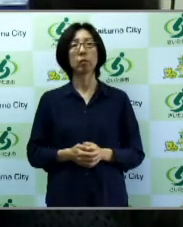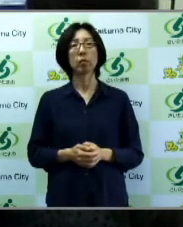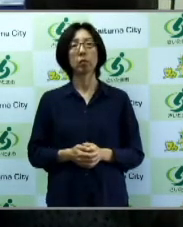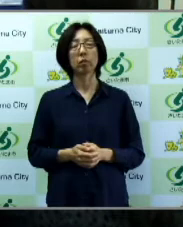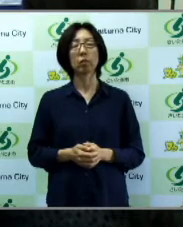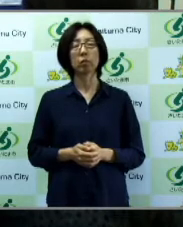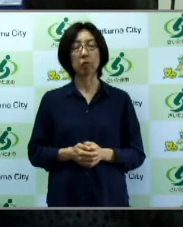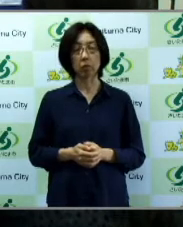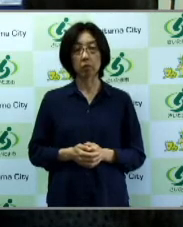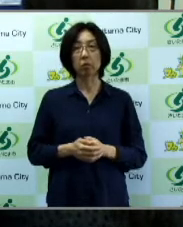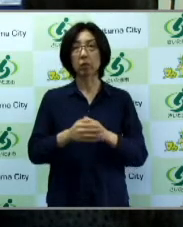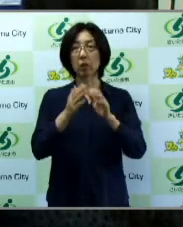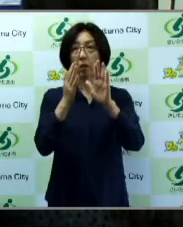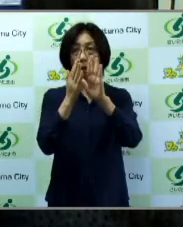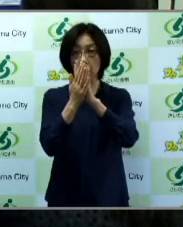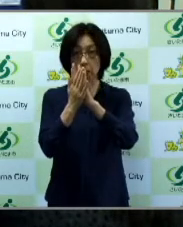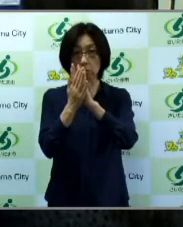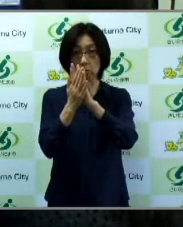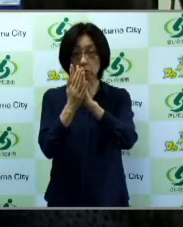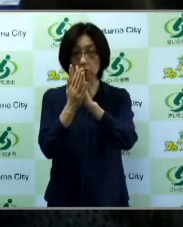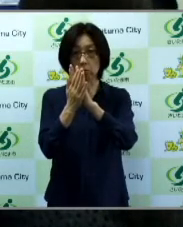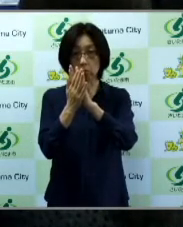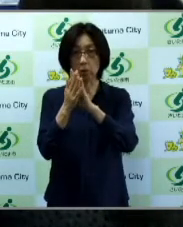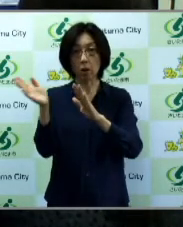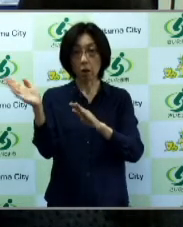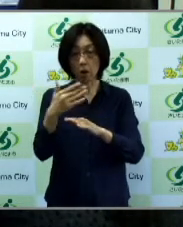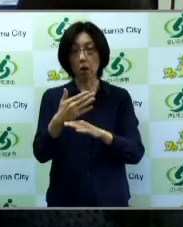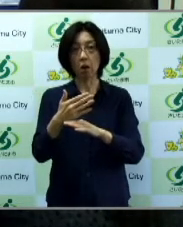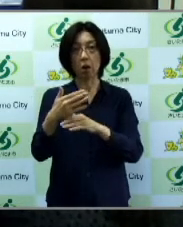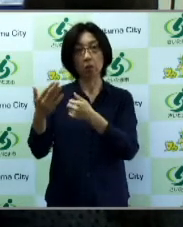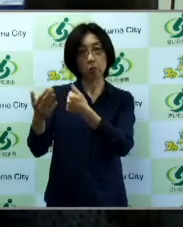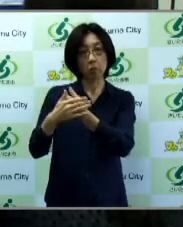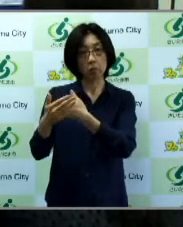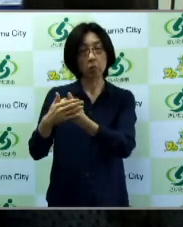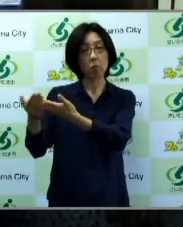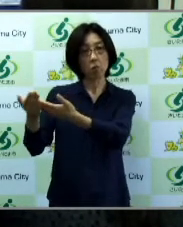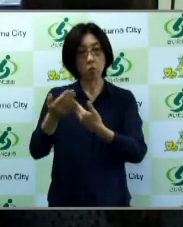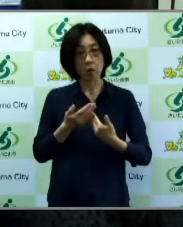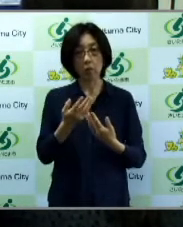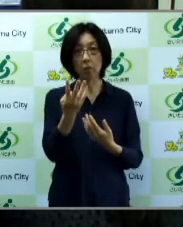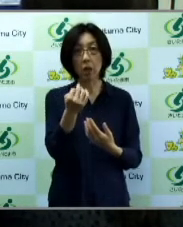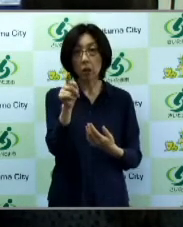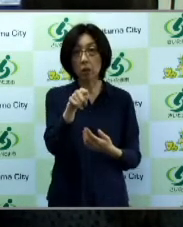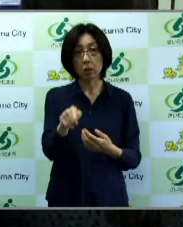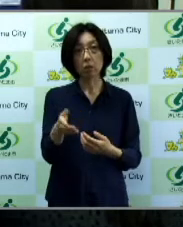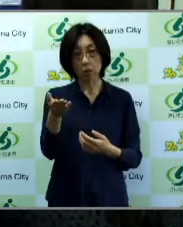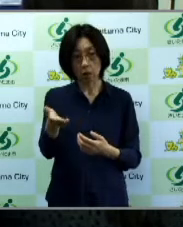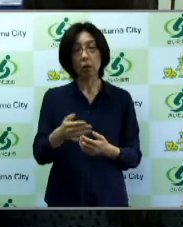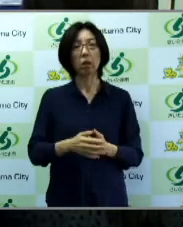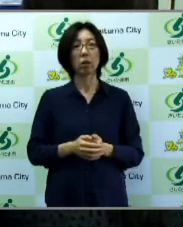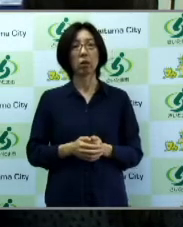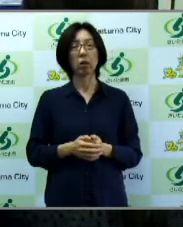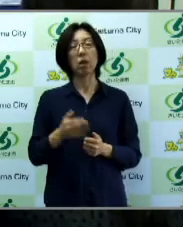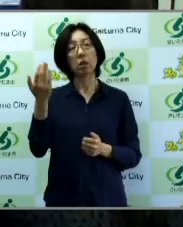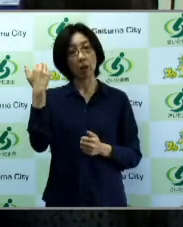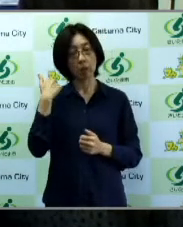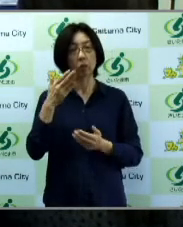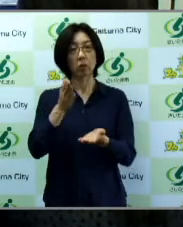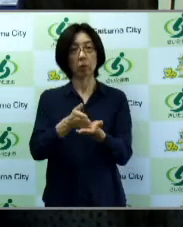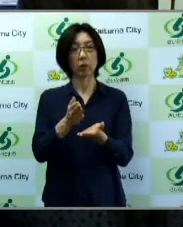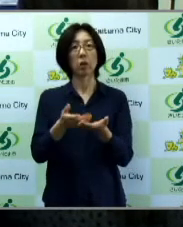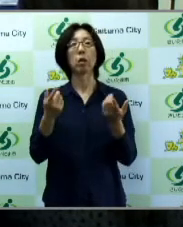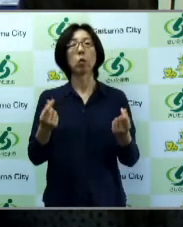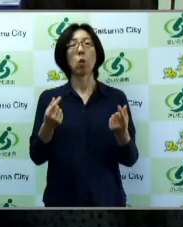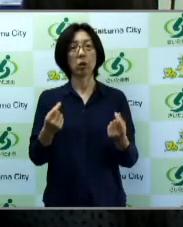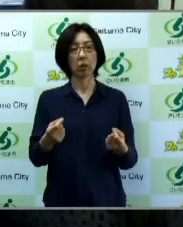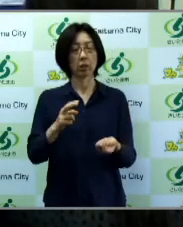県からはどのくらいの人材を、派遣してもらっているんでしょうか。 先ほど申し上げた通りですが、